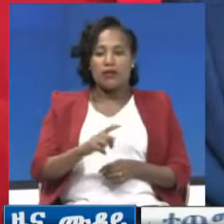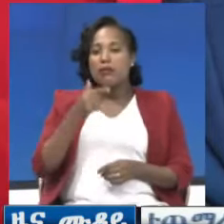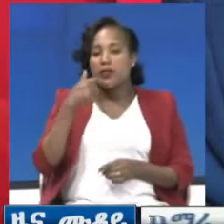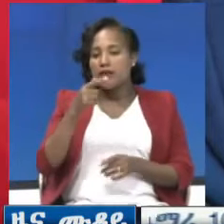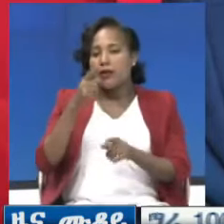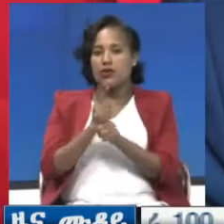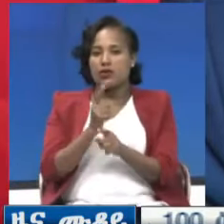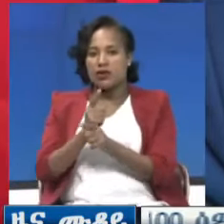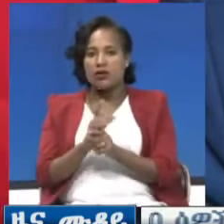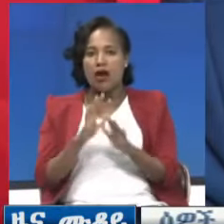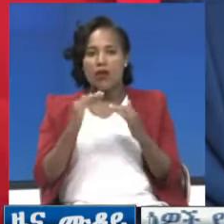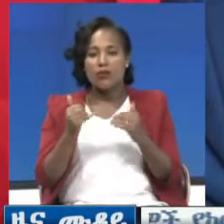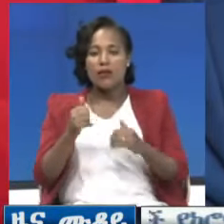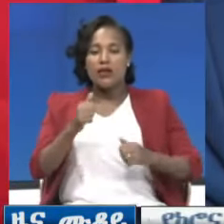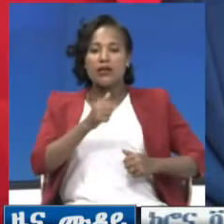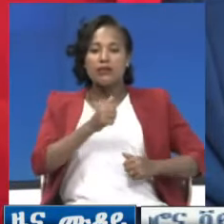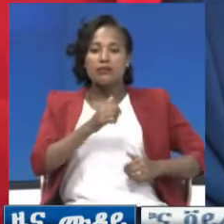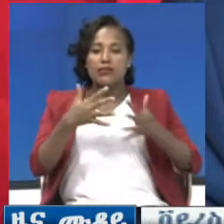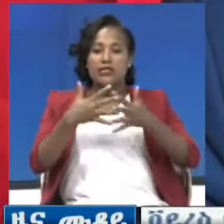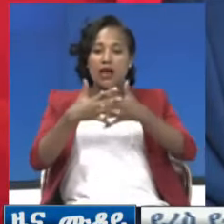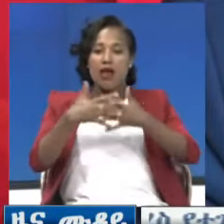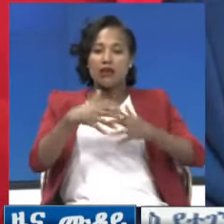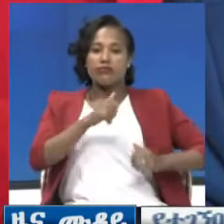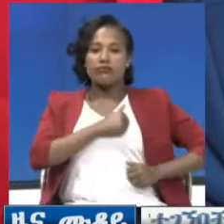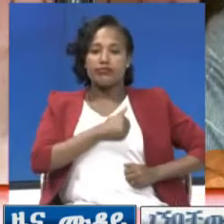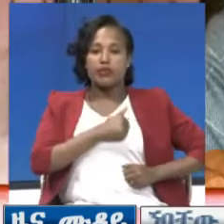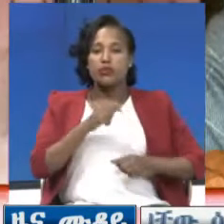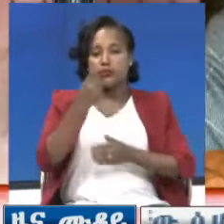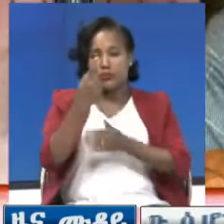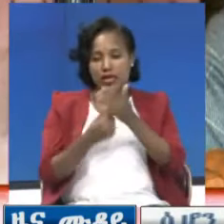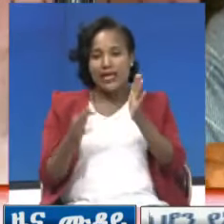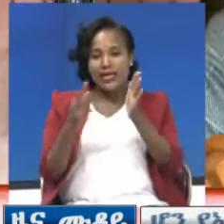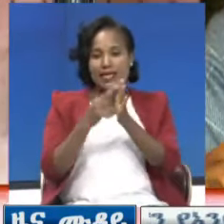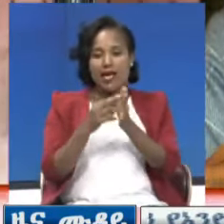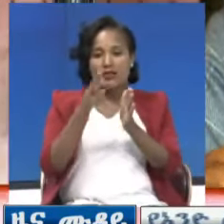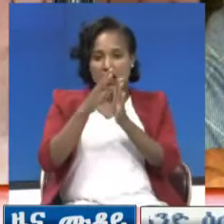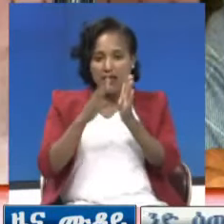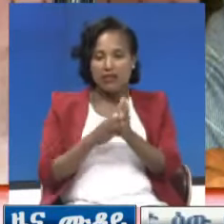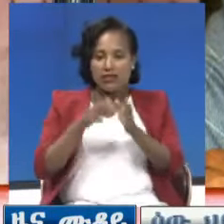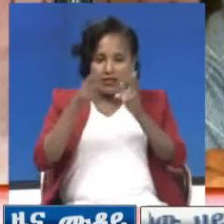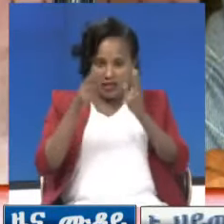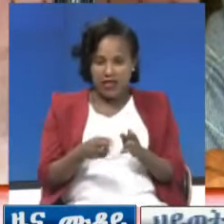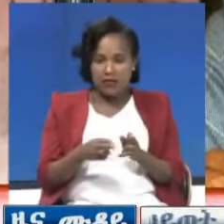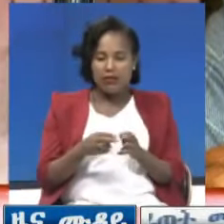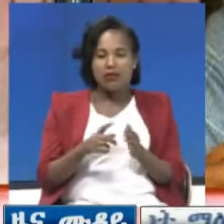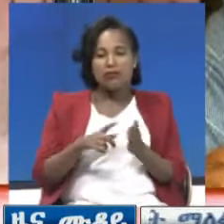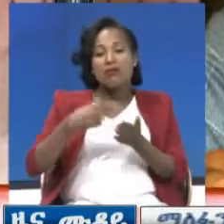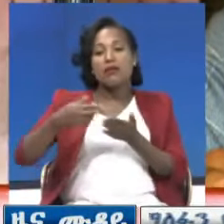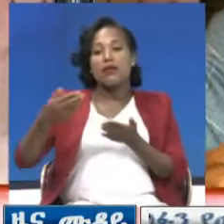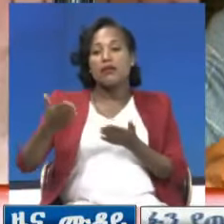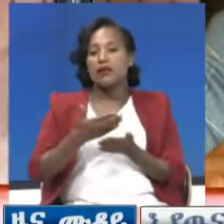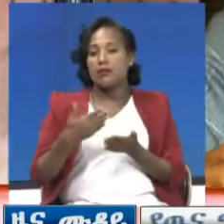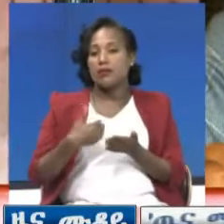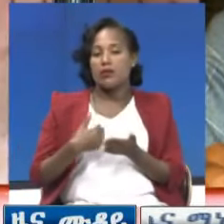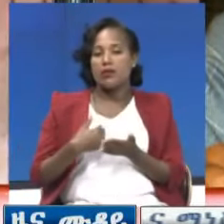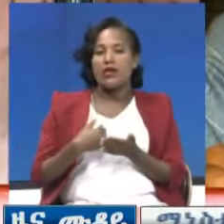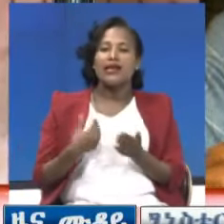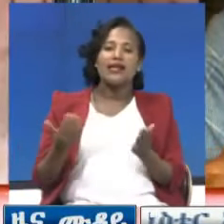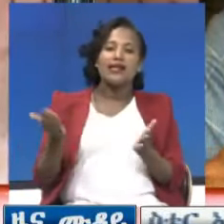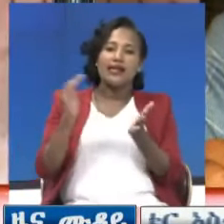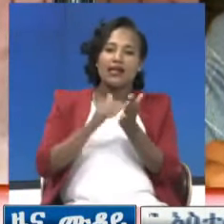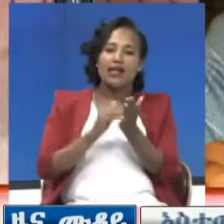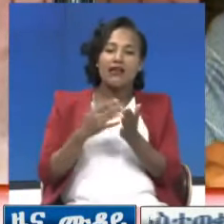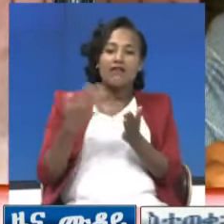ነው። አሁን መሳሪያ የታጠቀውን ህግና ስርዓት ስናስከብር የሚንጠባጠብ ነገር ቢቀርም፣ እንደገና ደግሞ ፌስቡክ